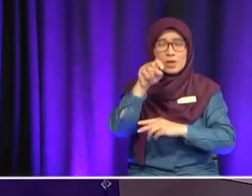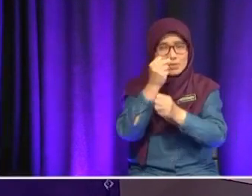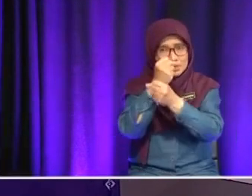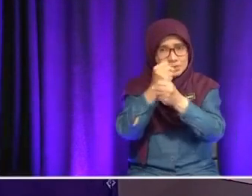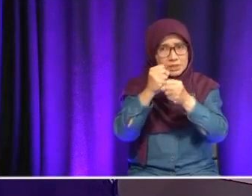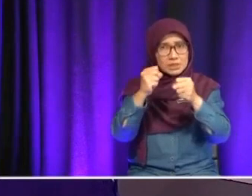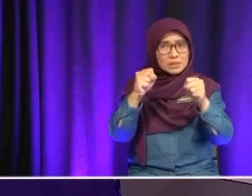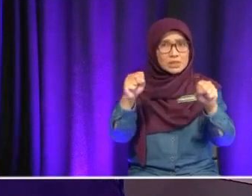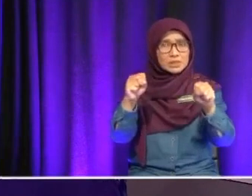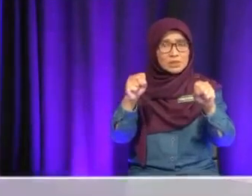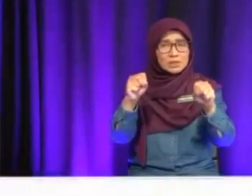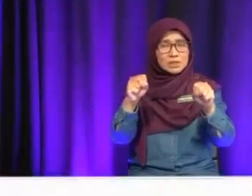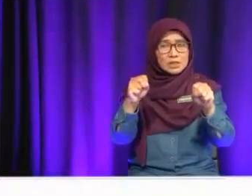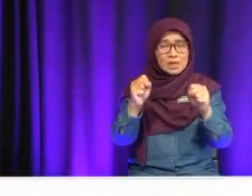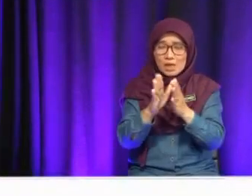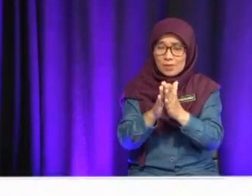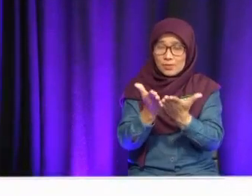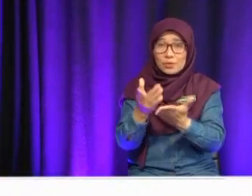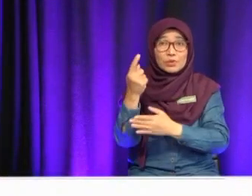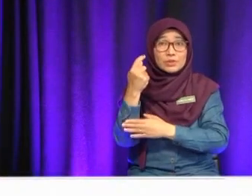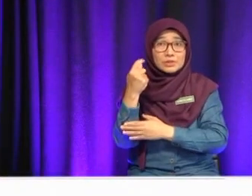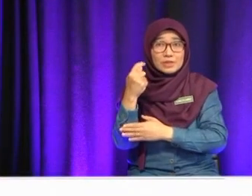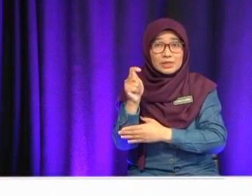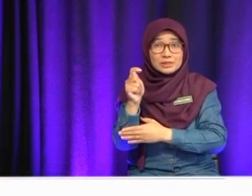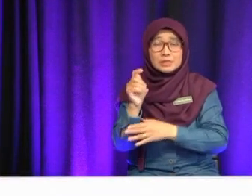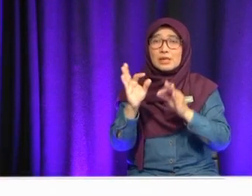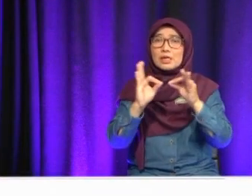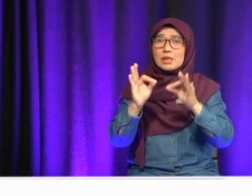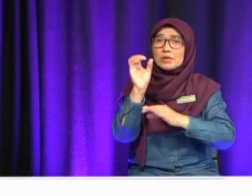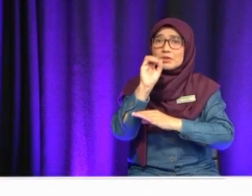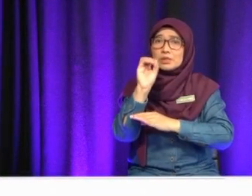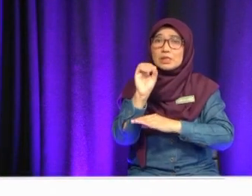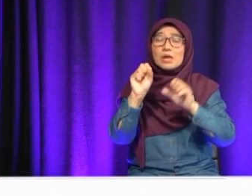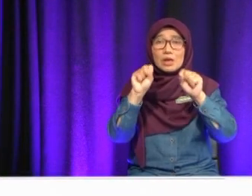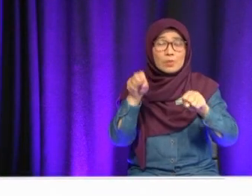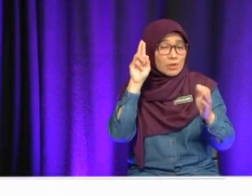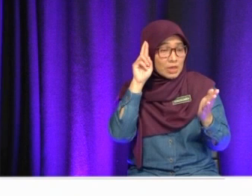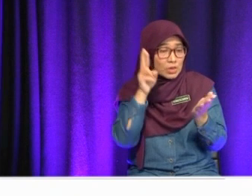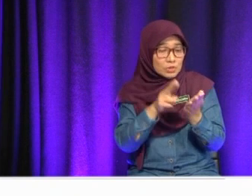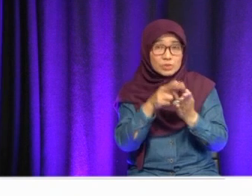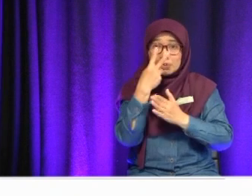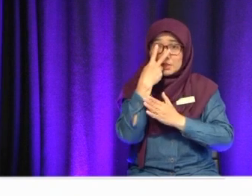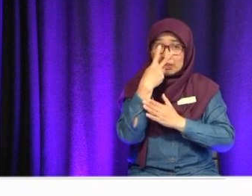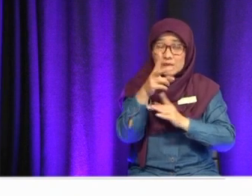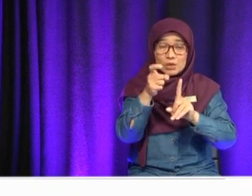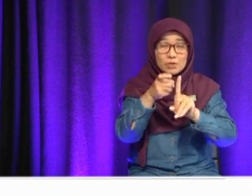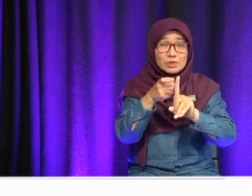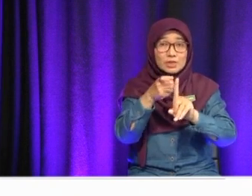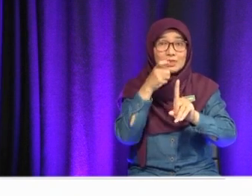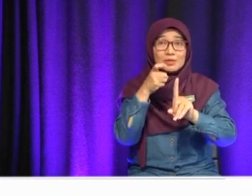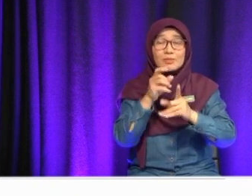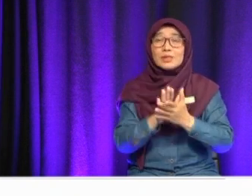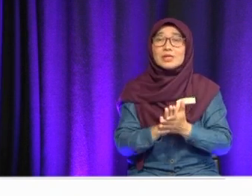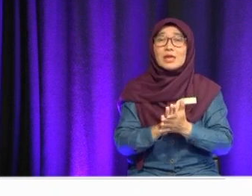Yang pertama, sediakan buku teks. Okey, jika tiada, bolehlah merujuk e-buku teks daripada laman